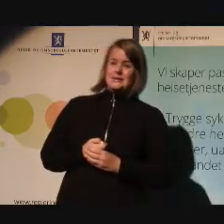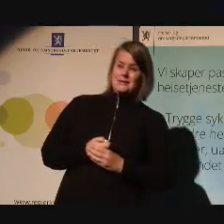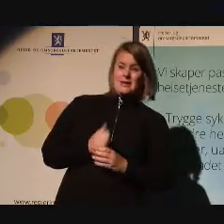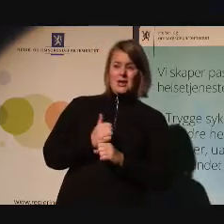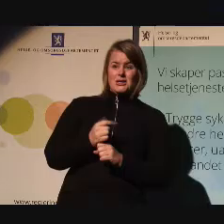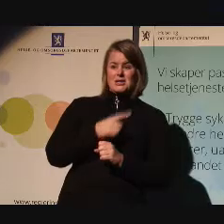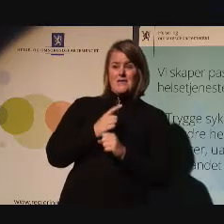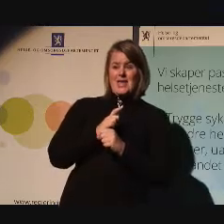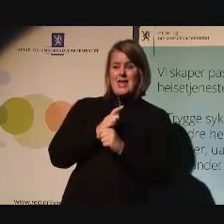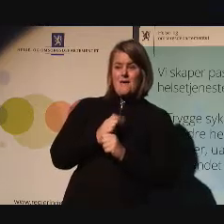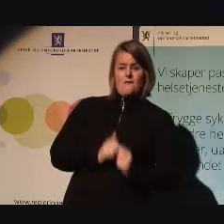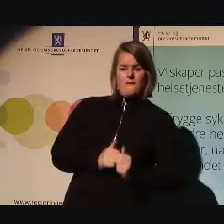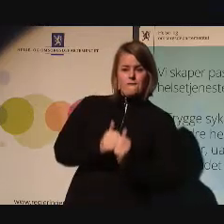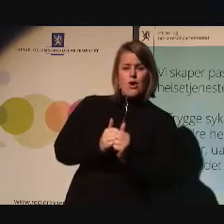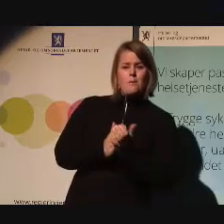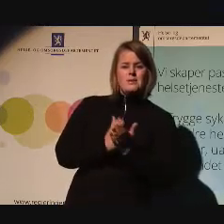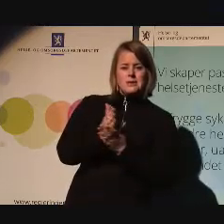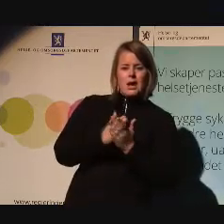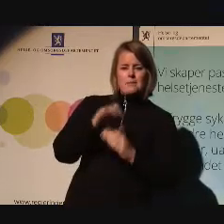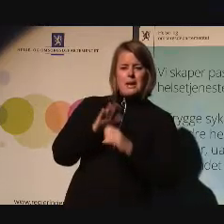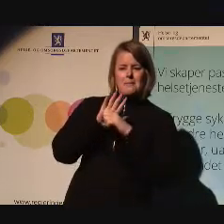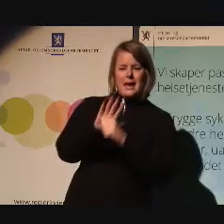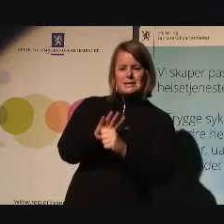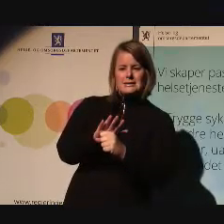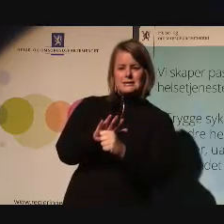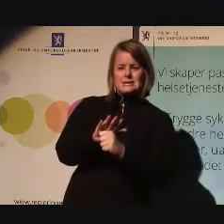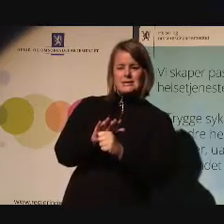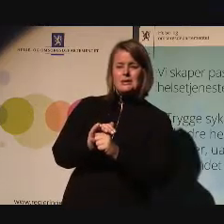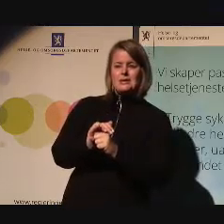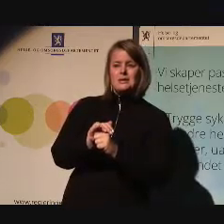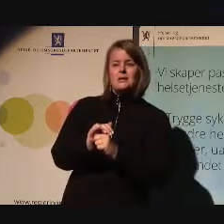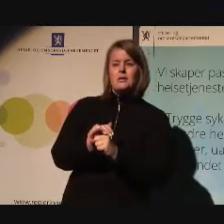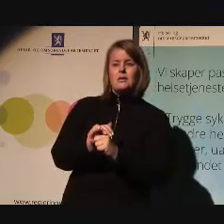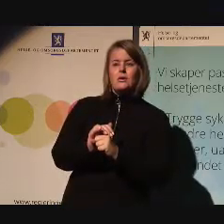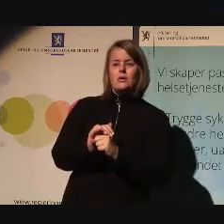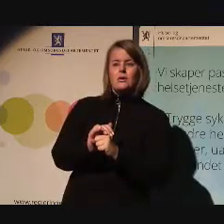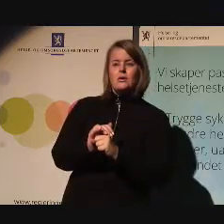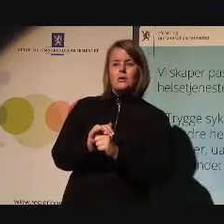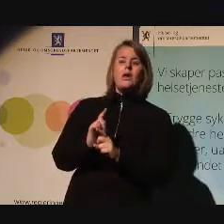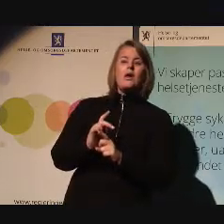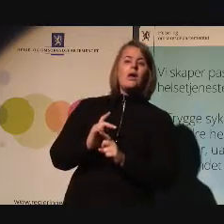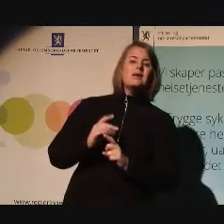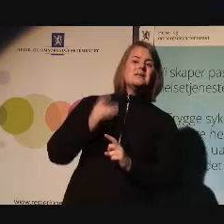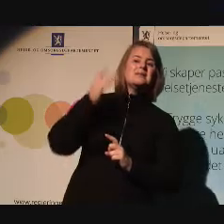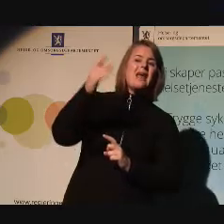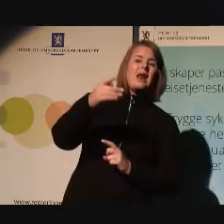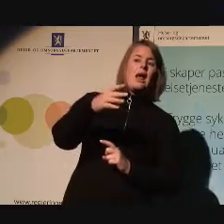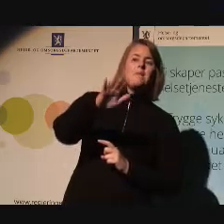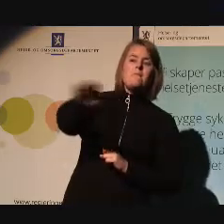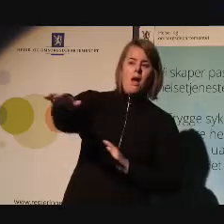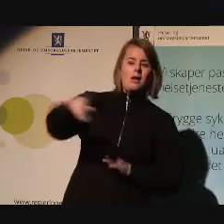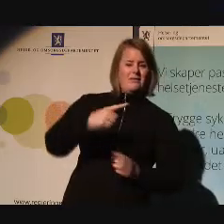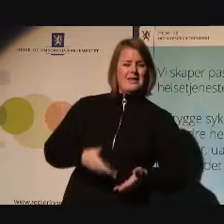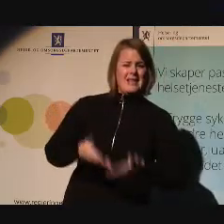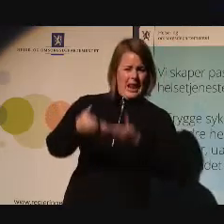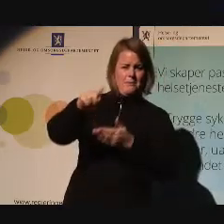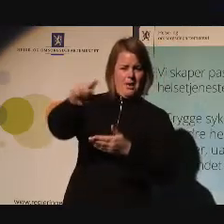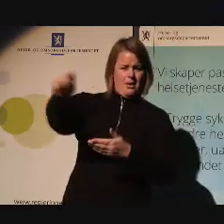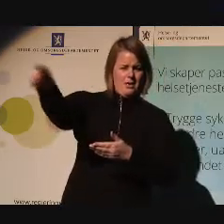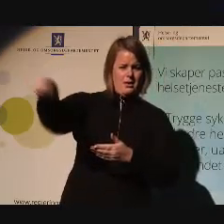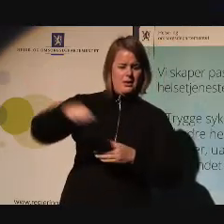holde et trykk på saken din, så blir det barna etter deg vi mer kan hjelpe enn deg. Ok. Det var